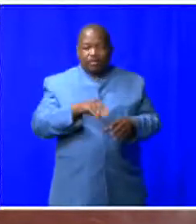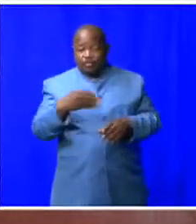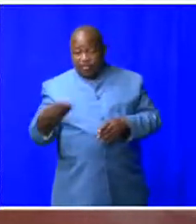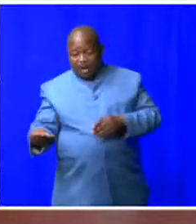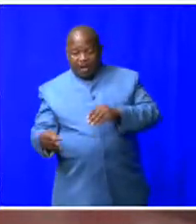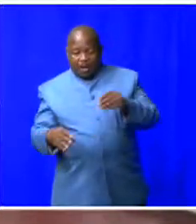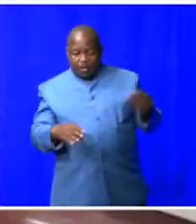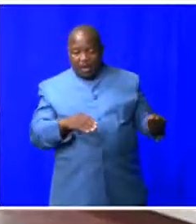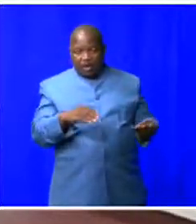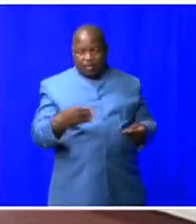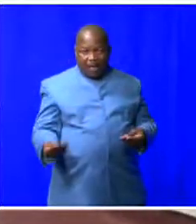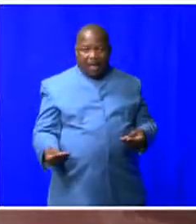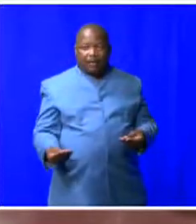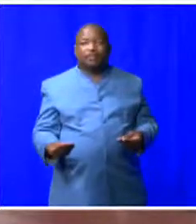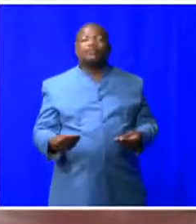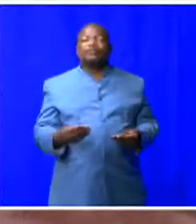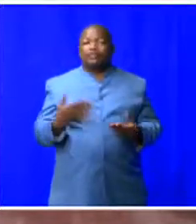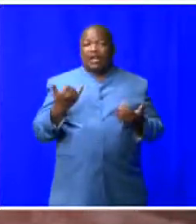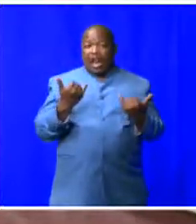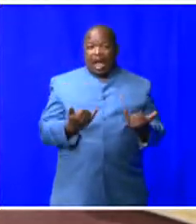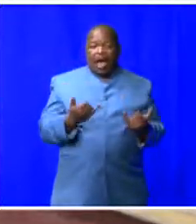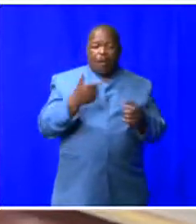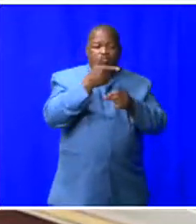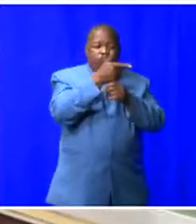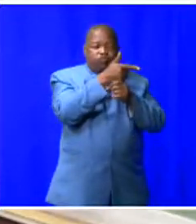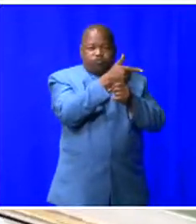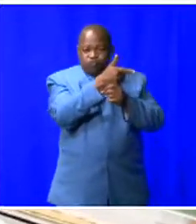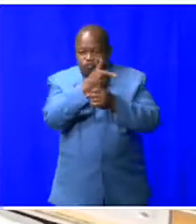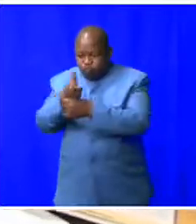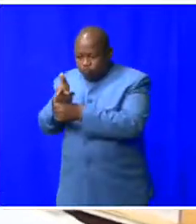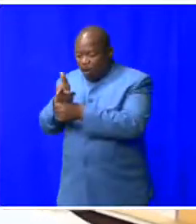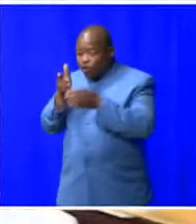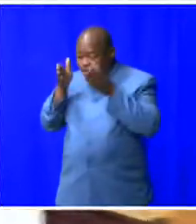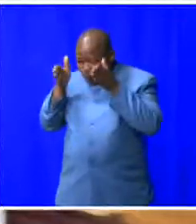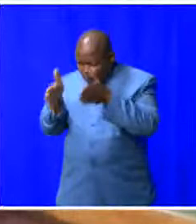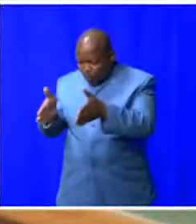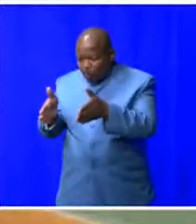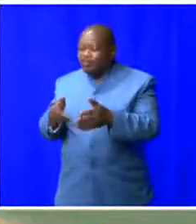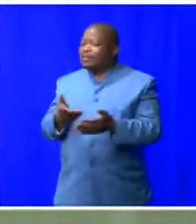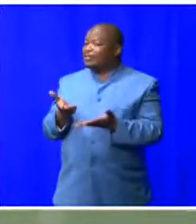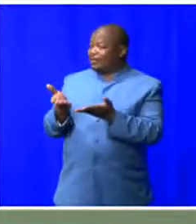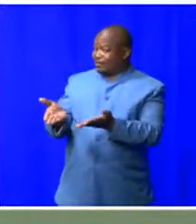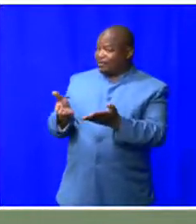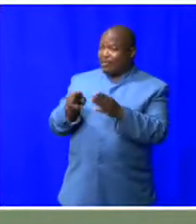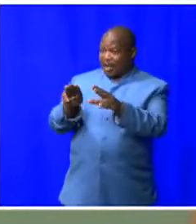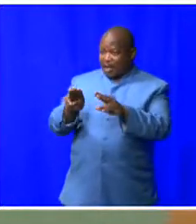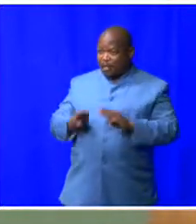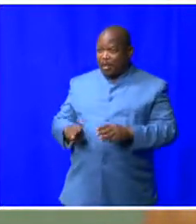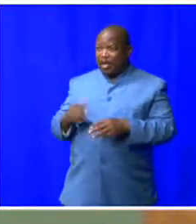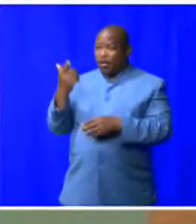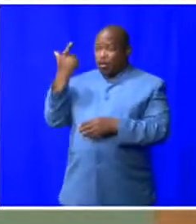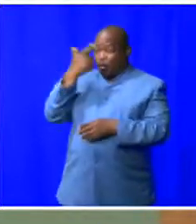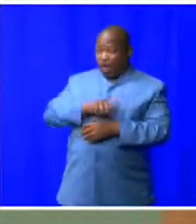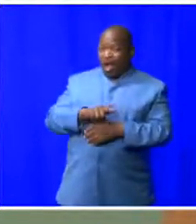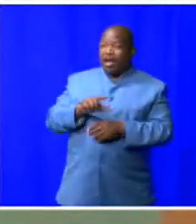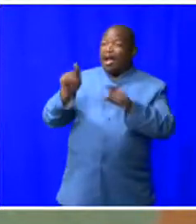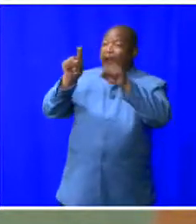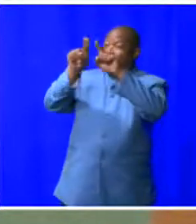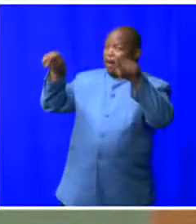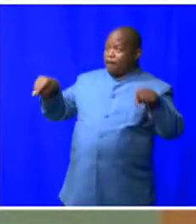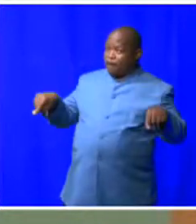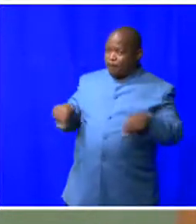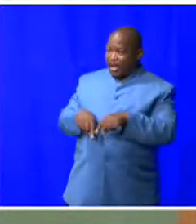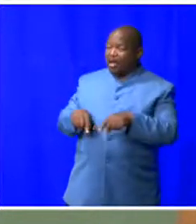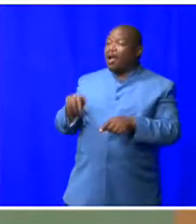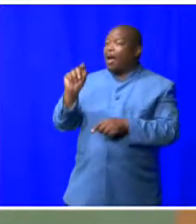ebhodini njengoba la kalangolotsheni kuyakhombisa ukuthi kunekuhleleka lokumatima imphela isikhombise labhodini ukuthi sesibala nje